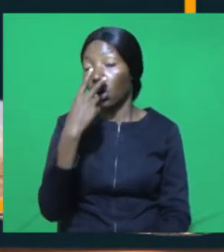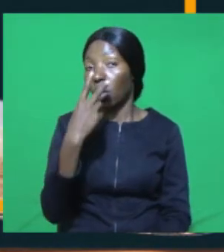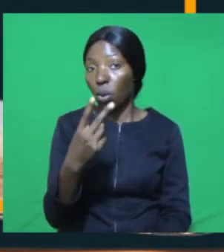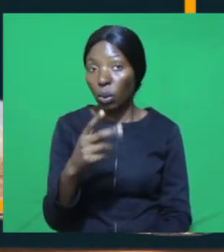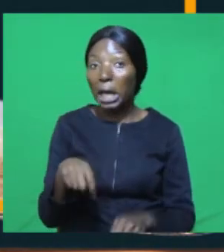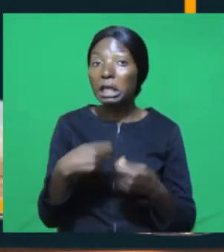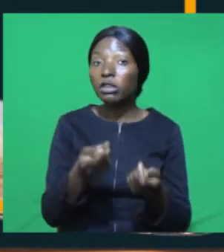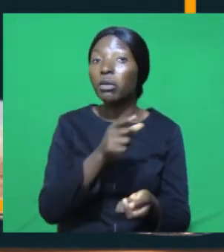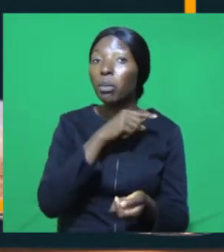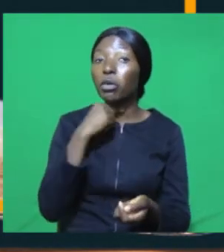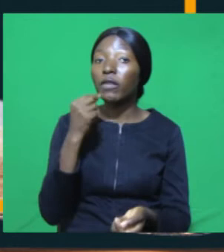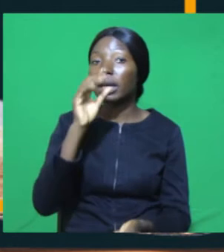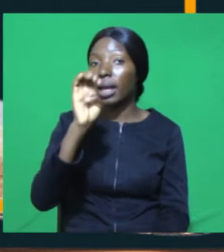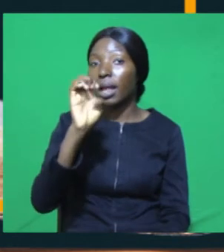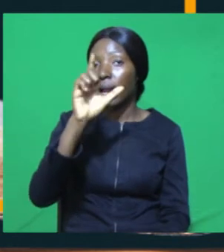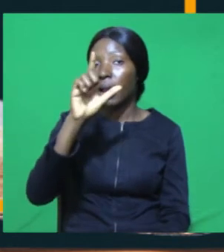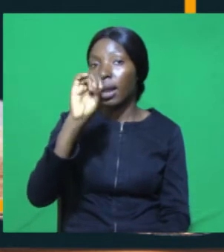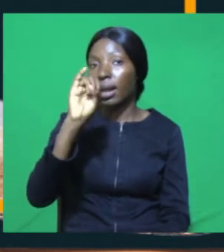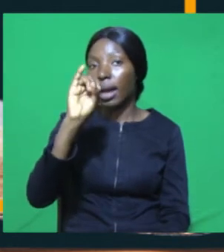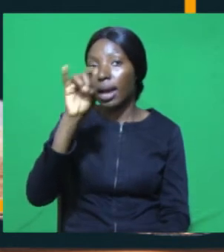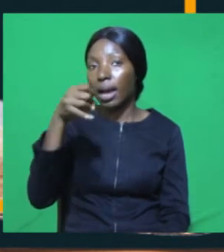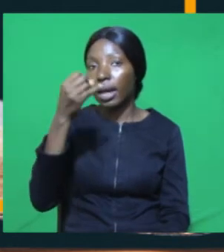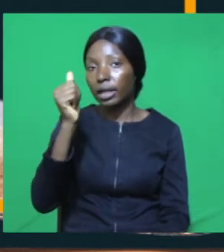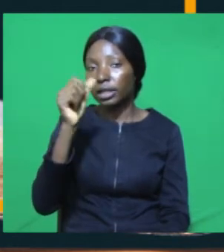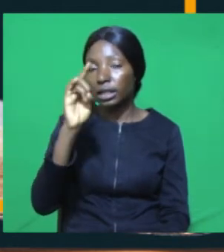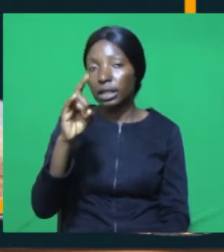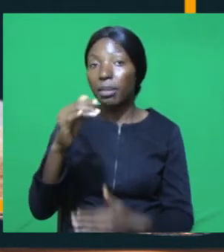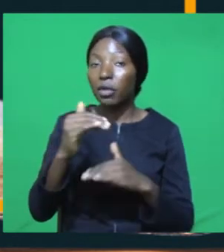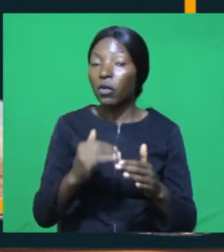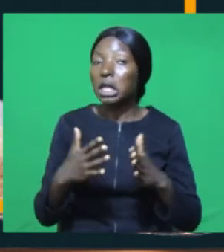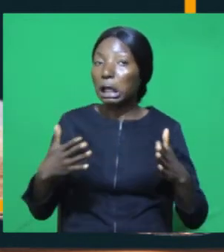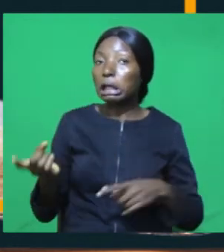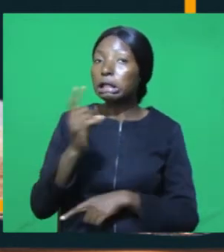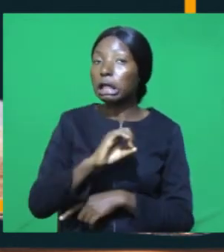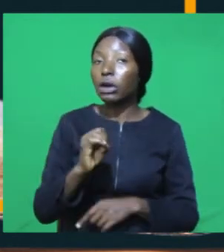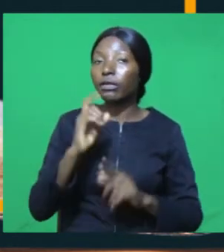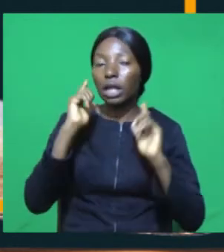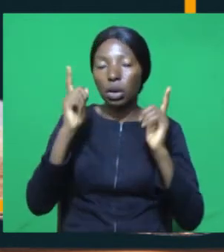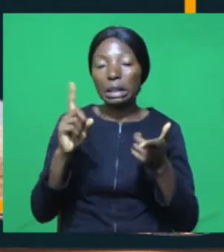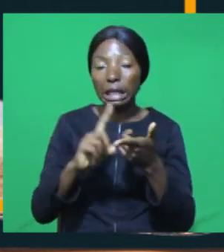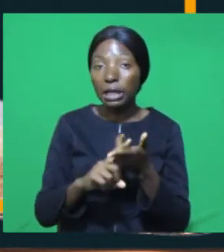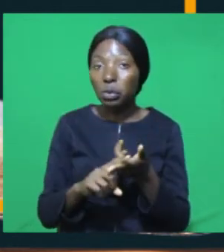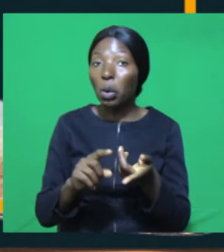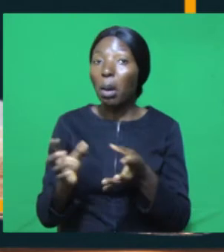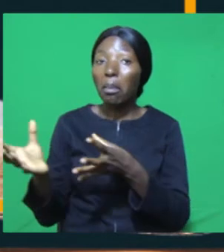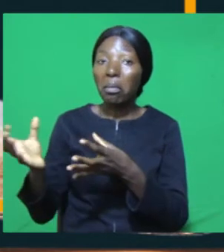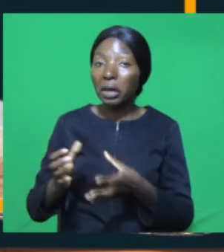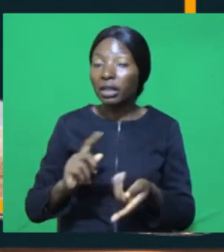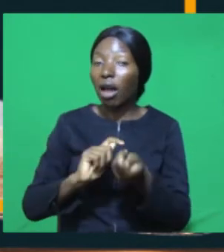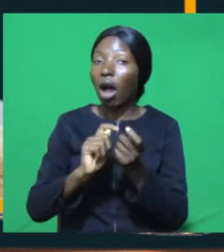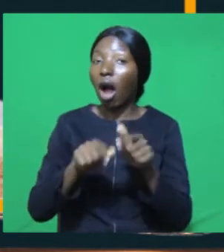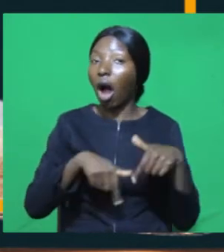ndinotumira muprofita Eria. Zuva iro guru raJehovha rinotyisa risati rasvika. Iye uchazorora moyo yemadzibaba